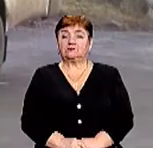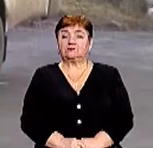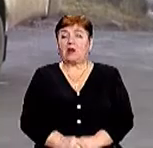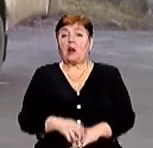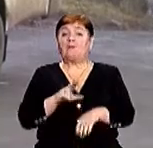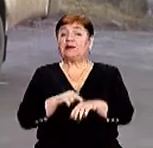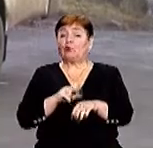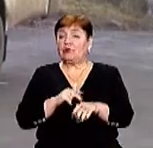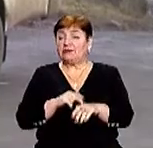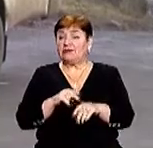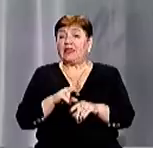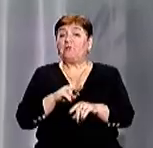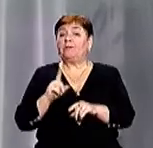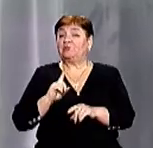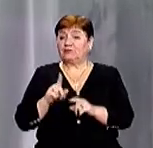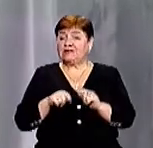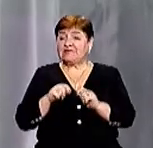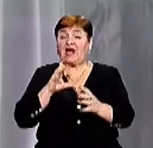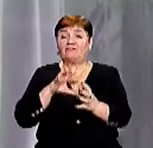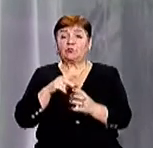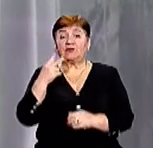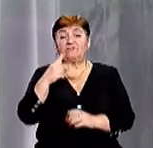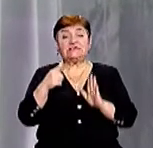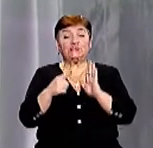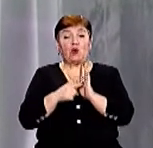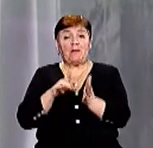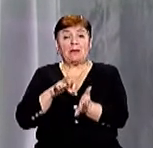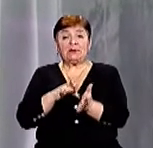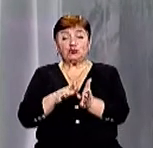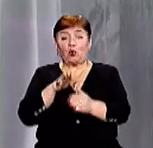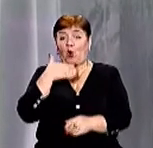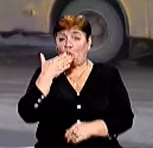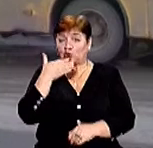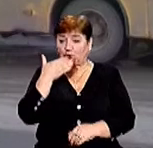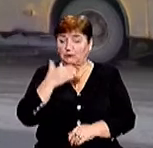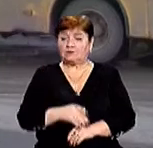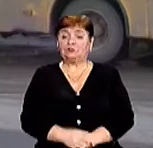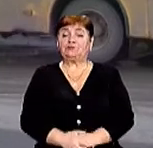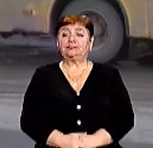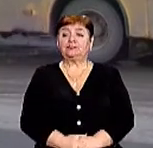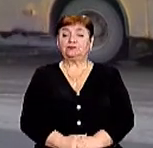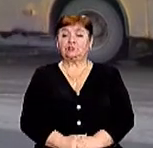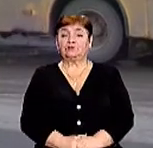Патрульні поліцейські перевірили автобус, який їздить за 27-м маршрутом в Ужгороді.